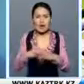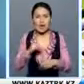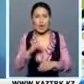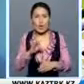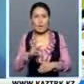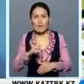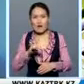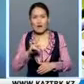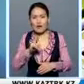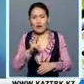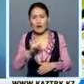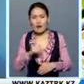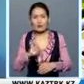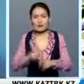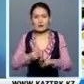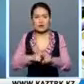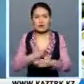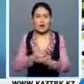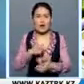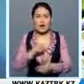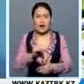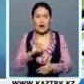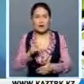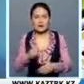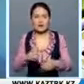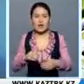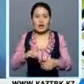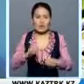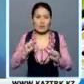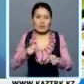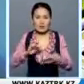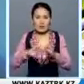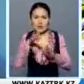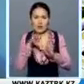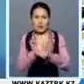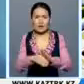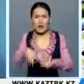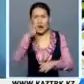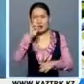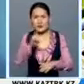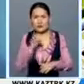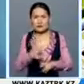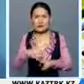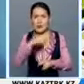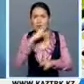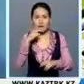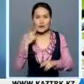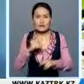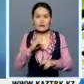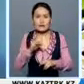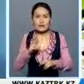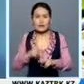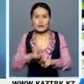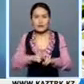com.kaz, байланыс кәсіпорындар үшін buy.kaz домендік есімдер қолданылады. Қауымдастық төрағасының айтуынша, Қазақстан Ресей мен Сербиядан